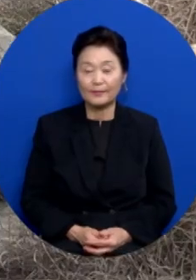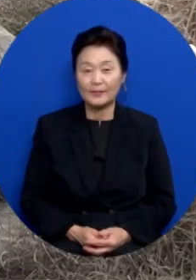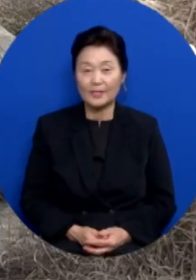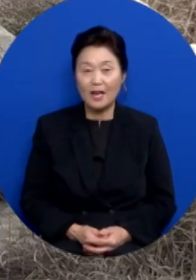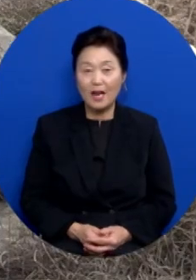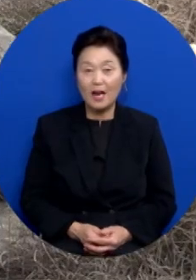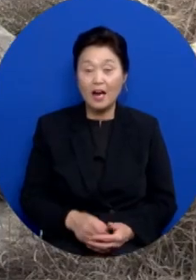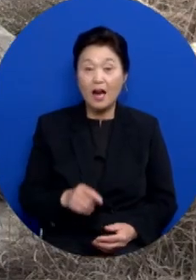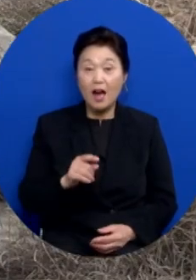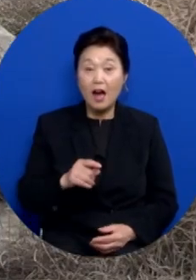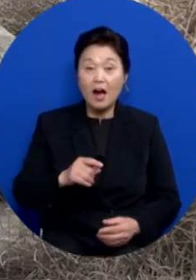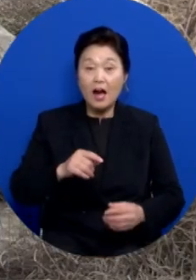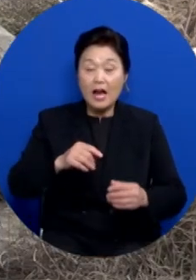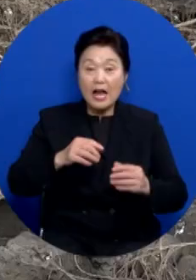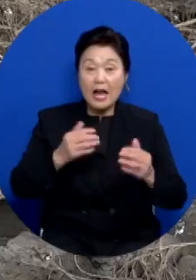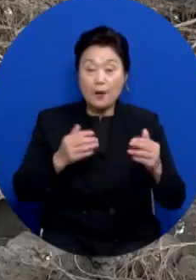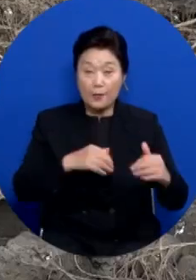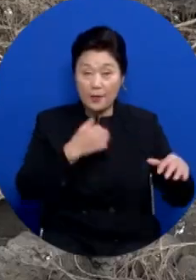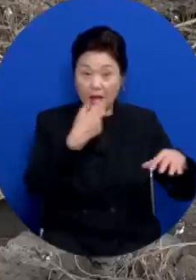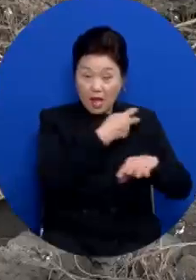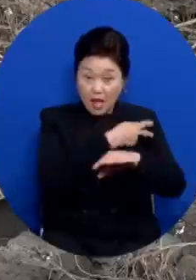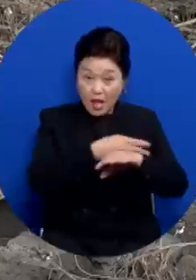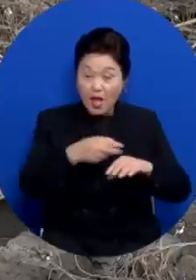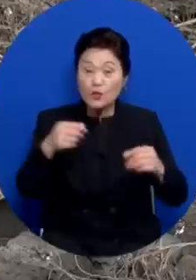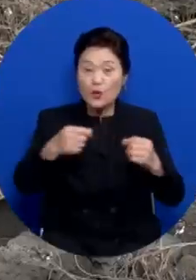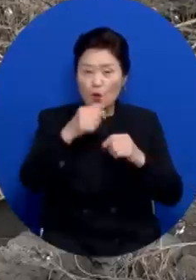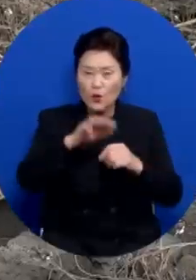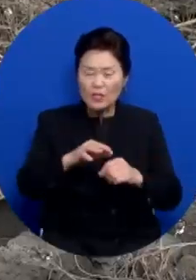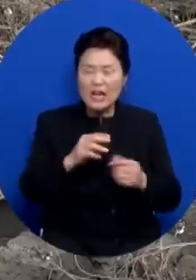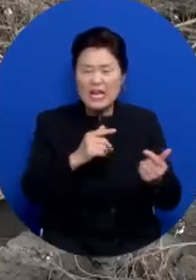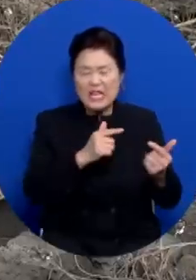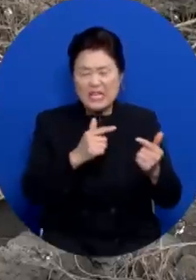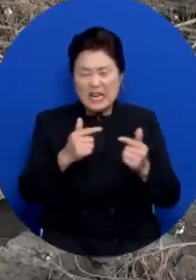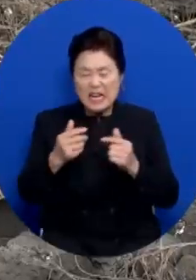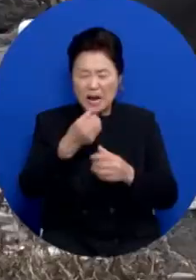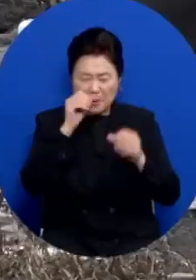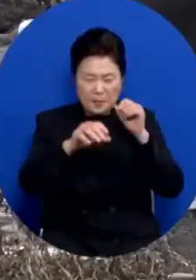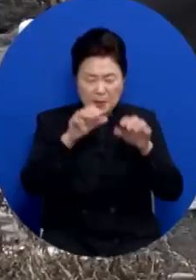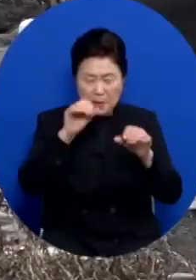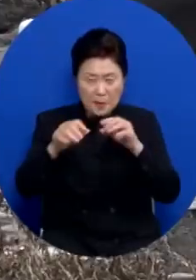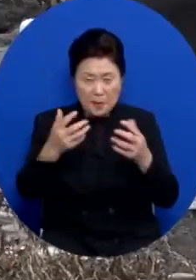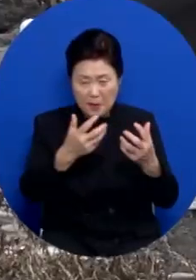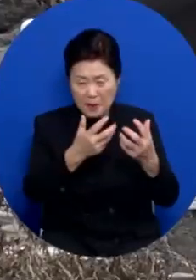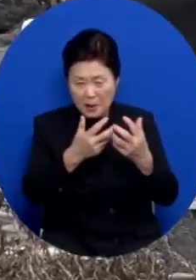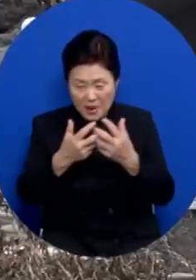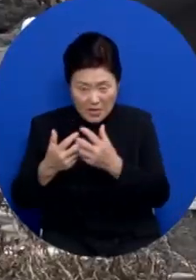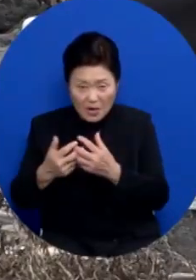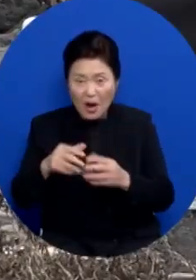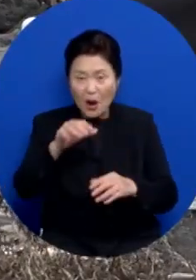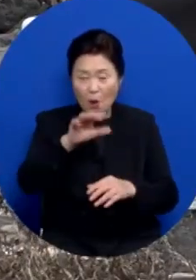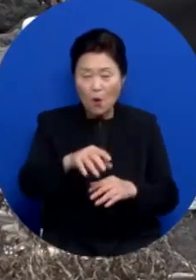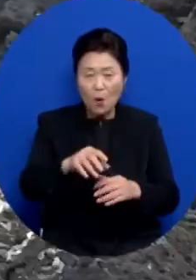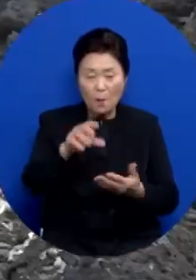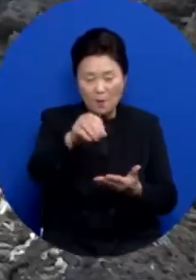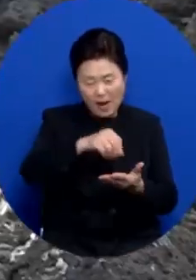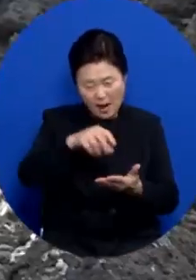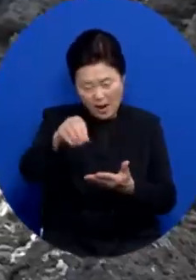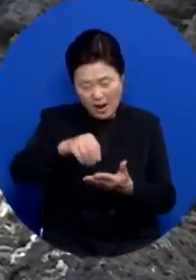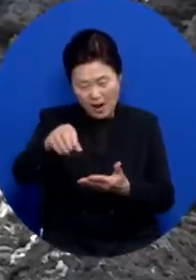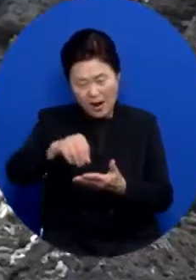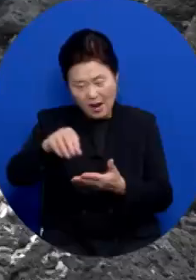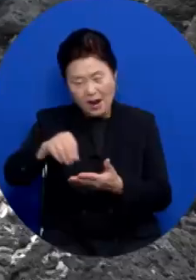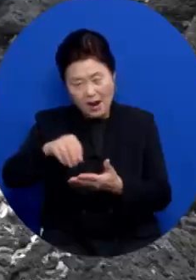제주시 조천읍 신흥해수욕장. 스티로폼과 플라스틱 폐기물 등 해변 곳곳에 널려있는 쓰레기들을 수거하는